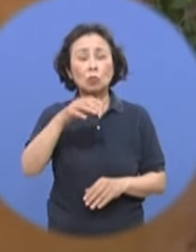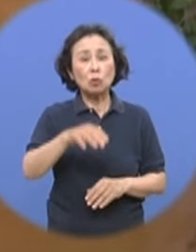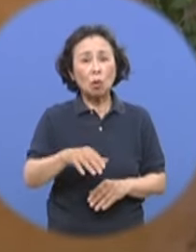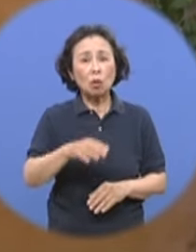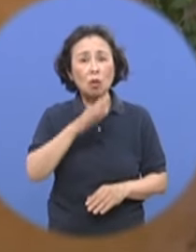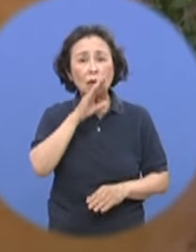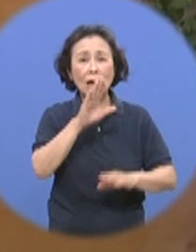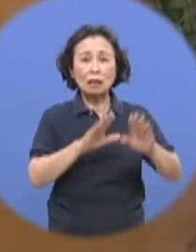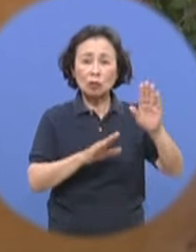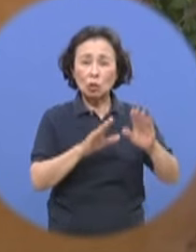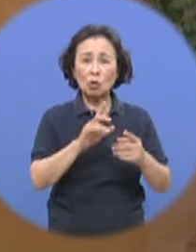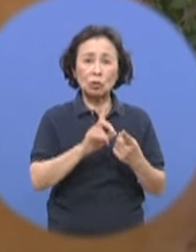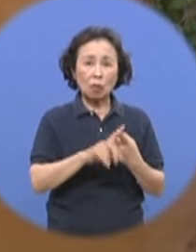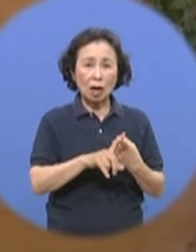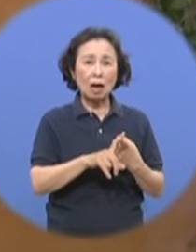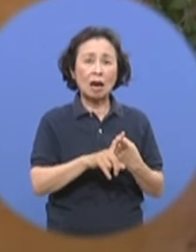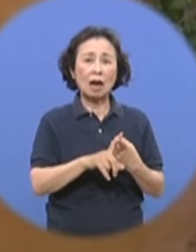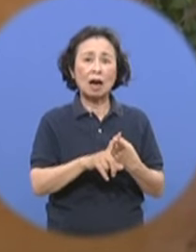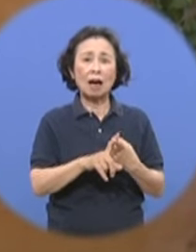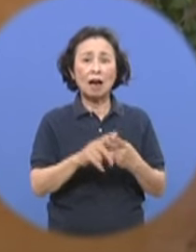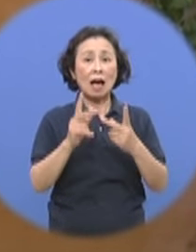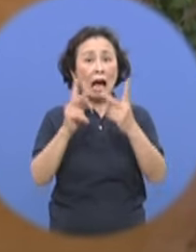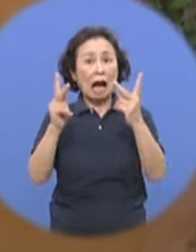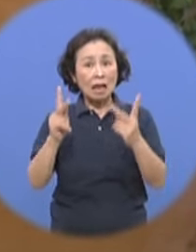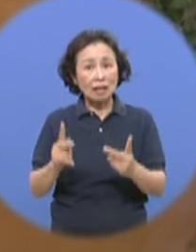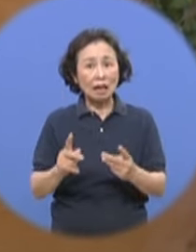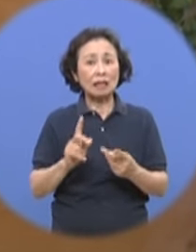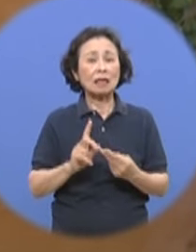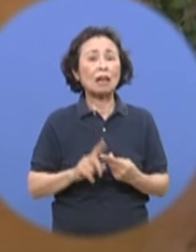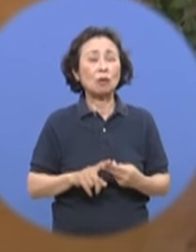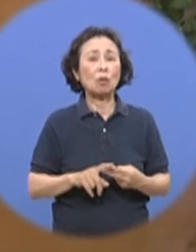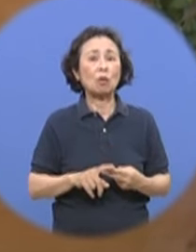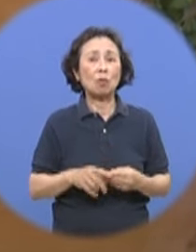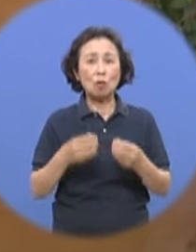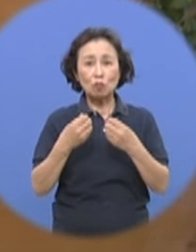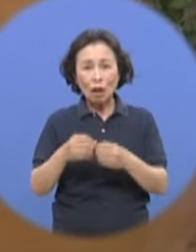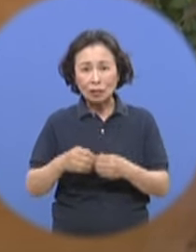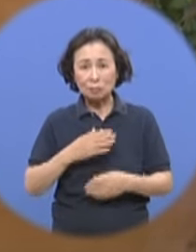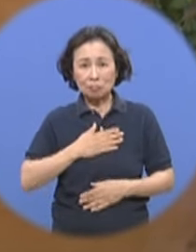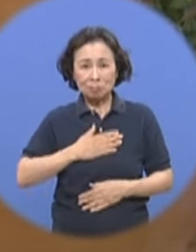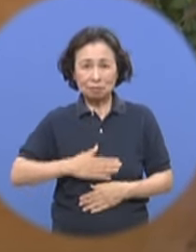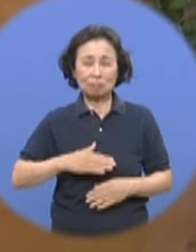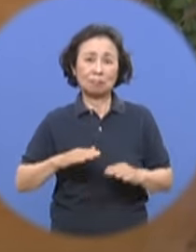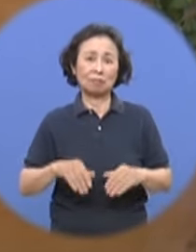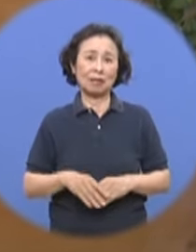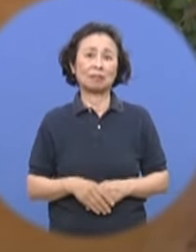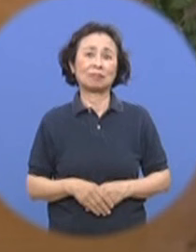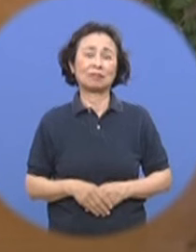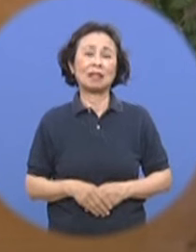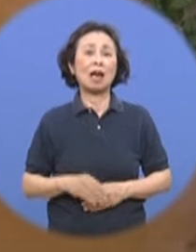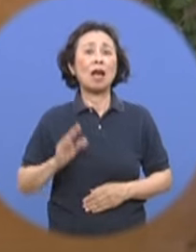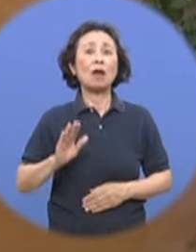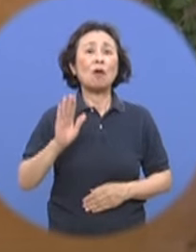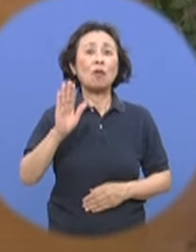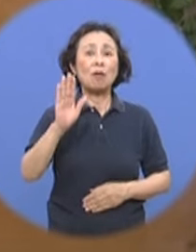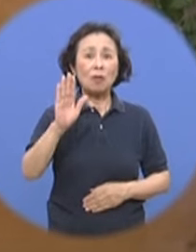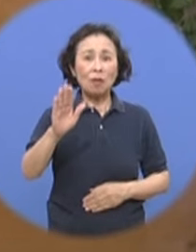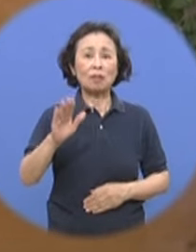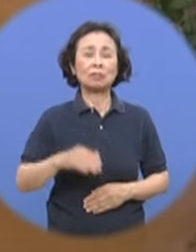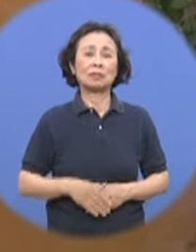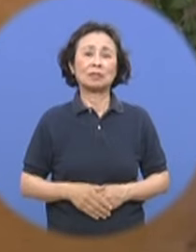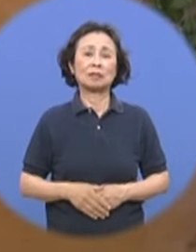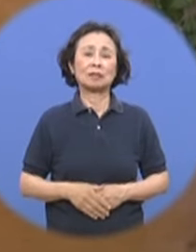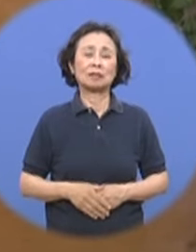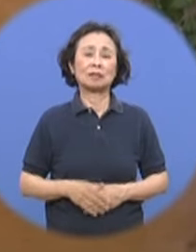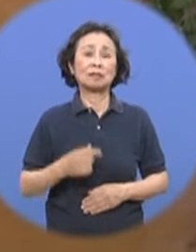われているかであったり、そこでまた出てくる課題であったりについて詳しく知れたので、今後私たちは教育について学